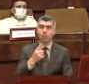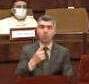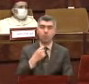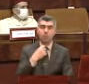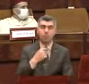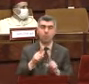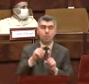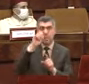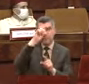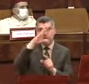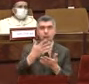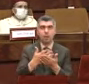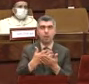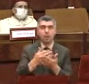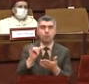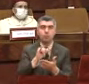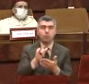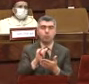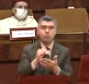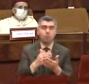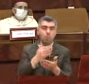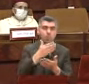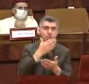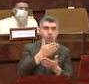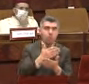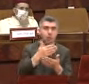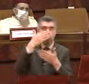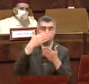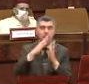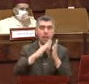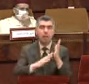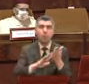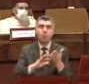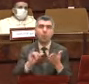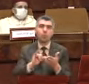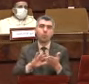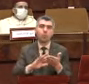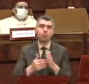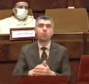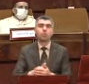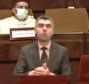الطاقية. الأهداف الألفية اللي كنا حددنا وحددها المغرب، إلى أي حد اليوم حنا